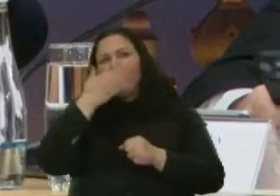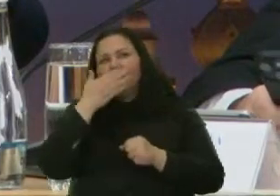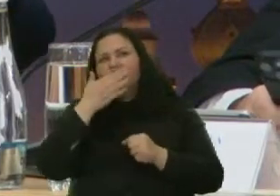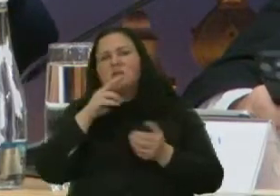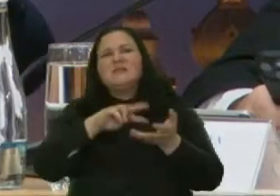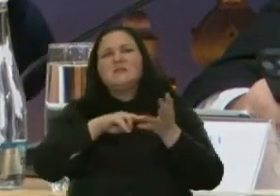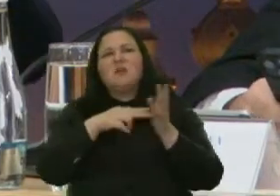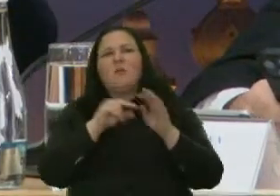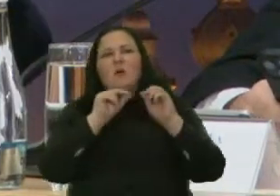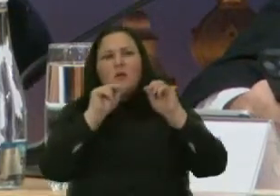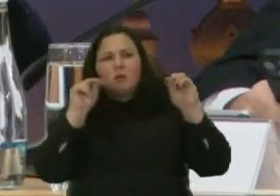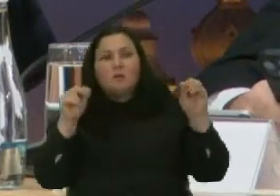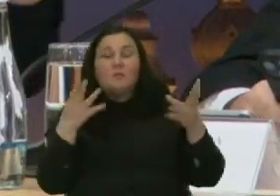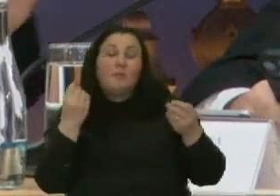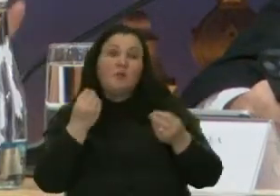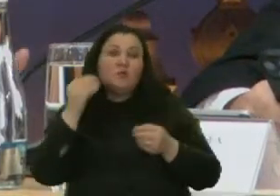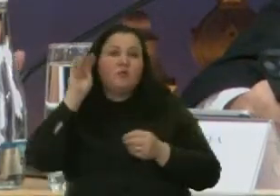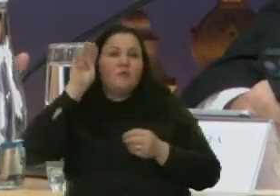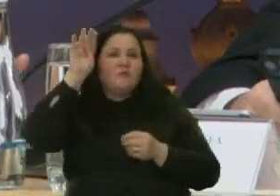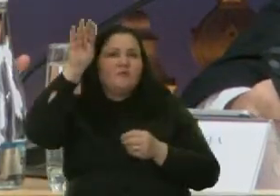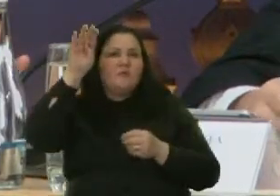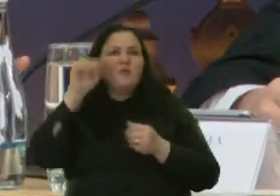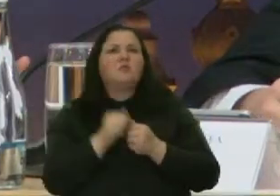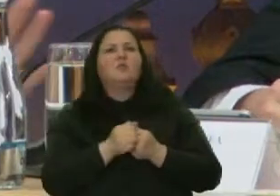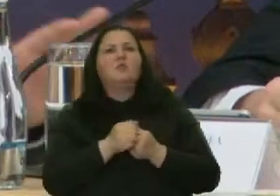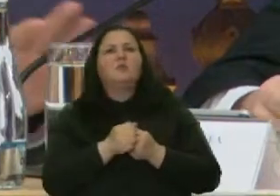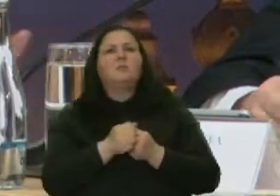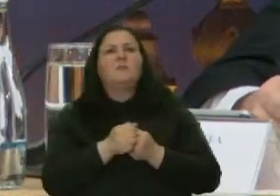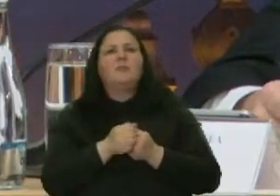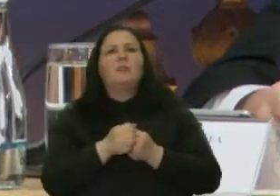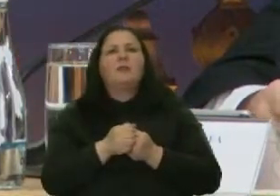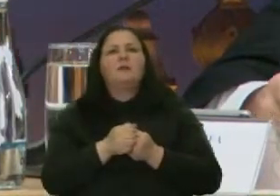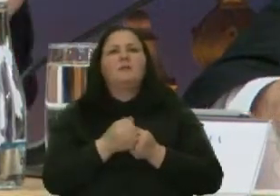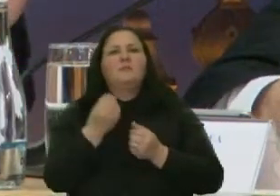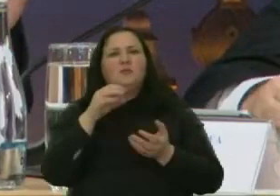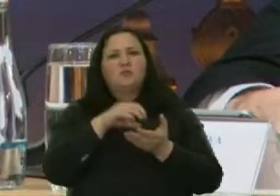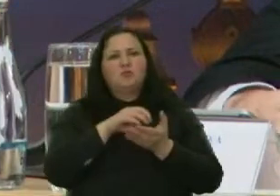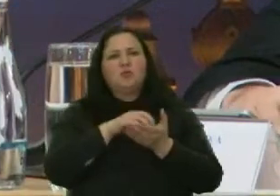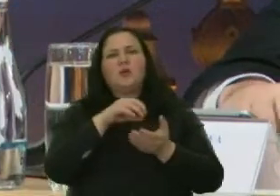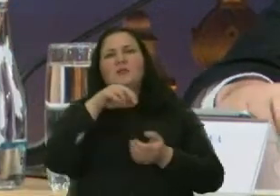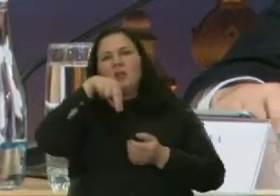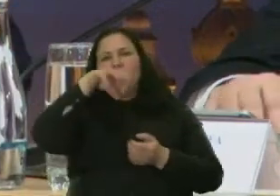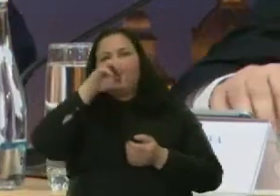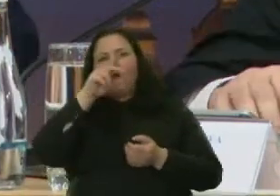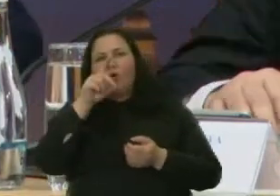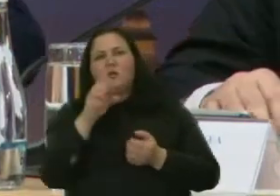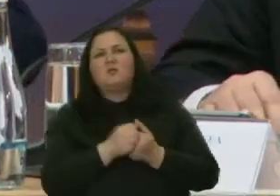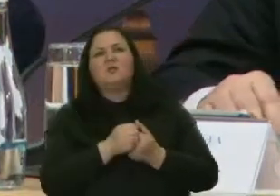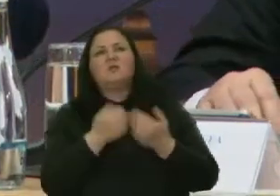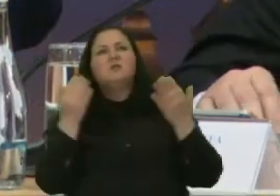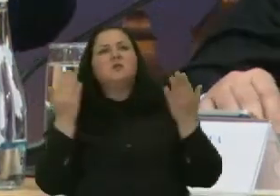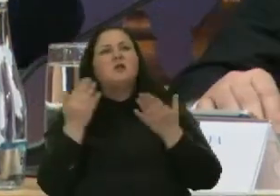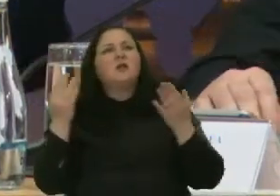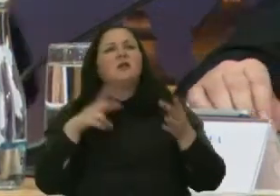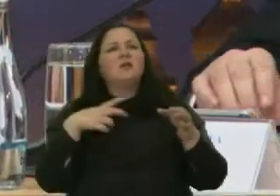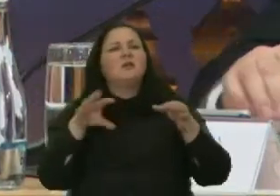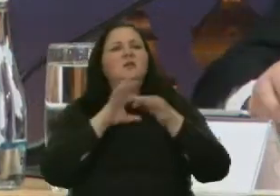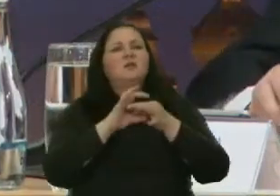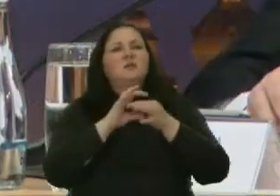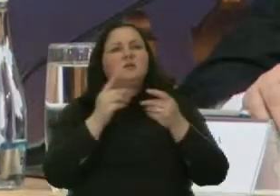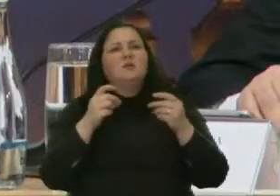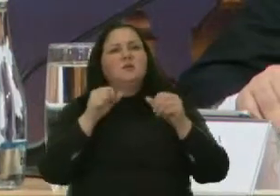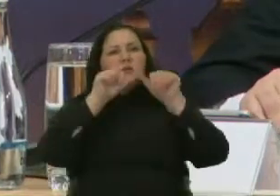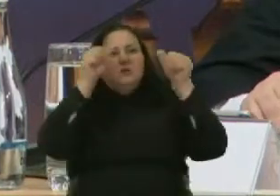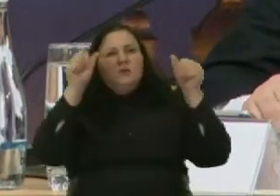educațional pentru viitor de aceea am adoptat master planul de Nord pentru zona de nord Bulevardul Muncii și care va acum va ține cont de crearea